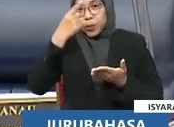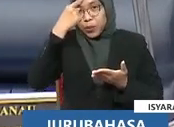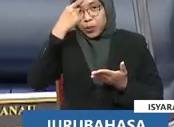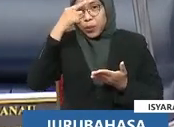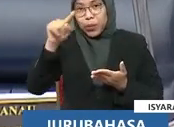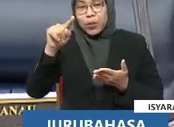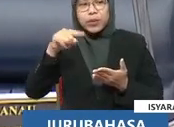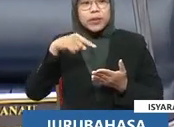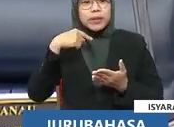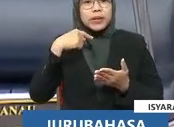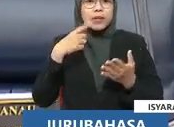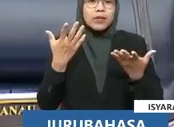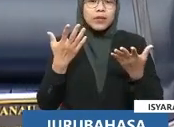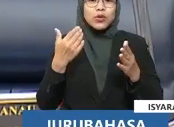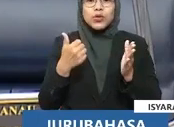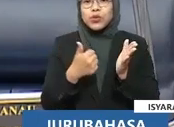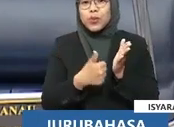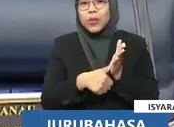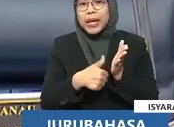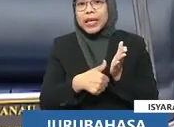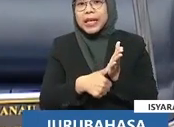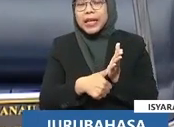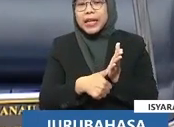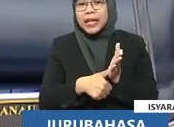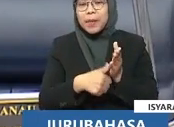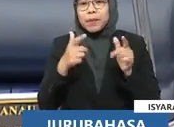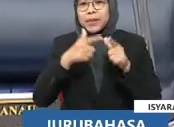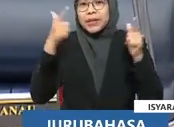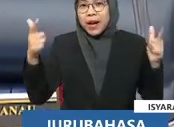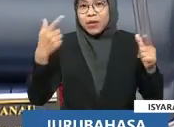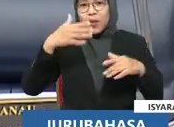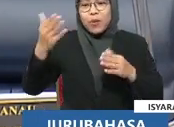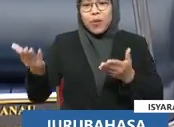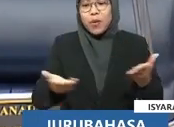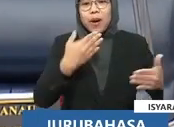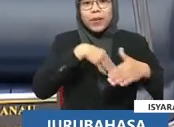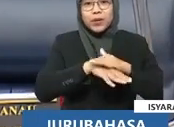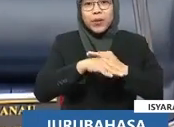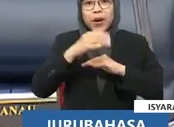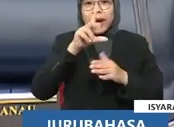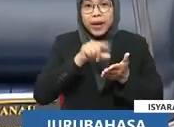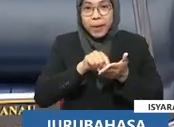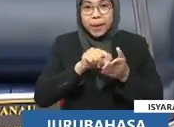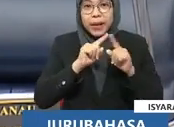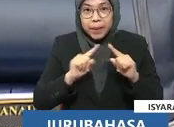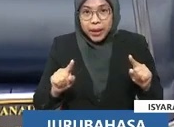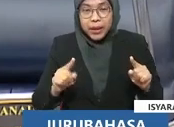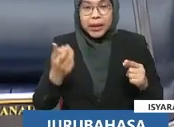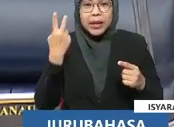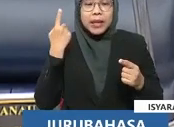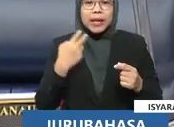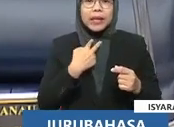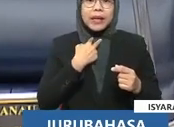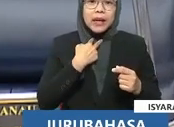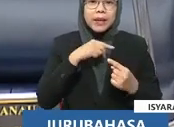kepada pengimport-pengimport termasuk juga kepada hypermarket untuk membawa ayam ini. Dan cuma kekangan yang dimaklumkan